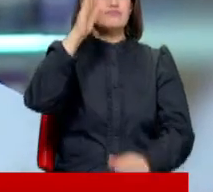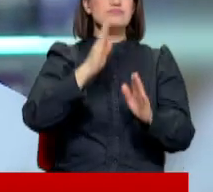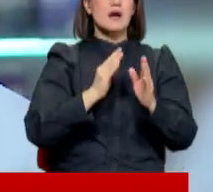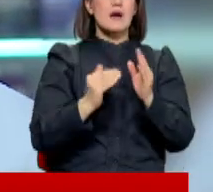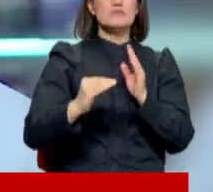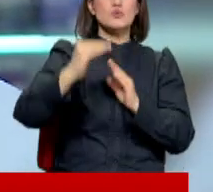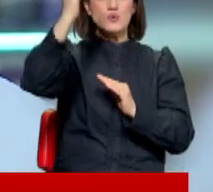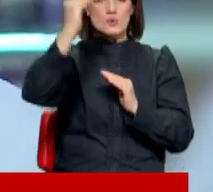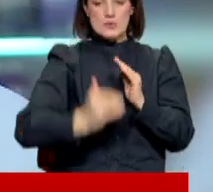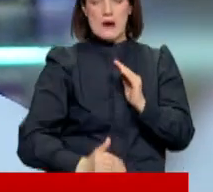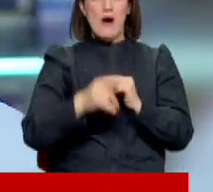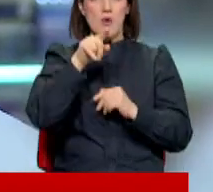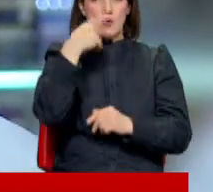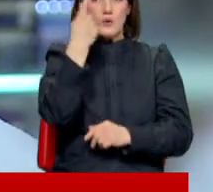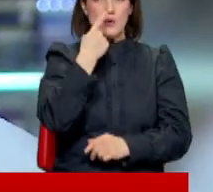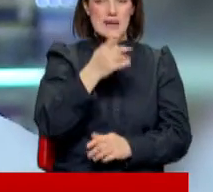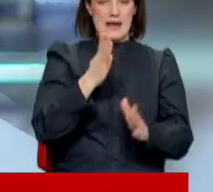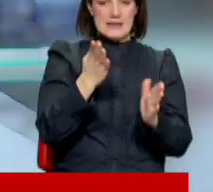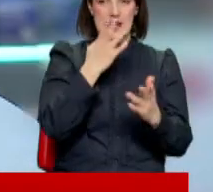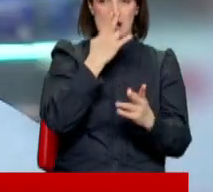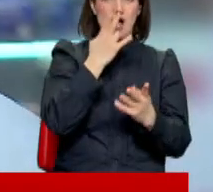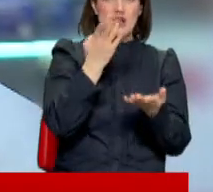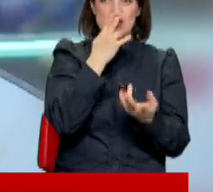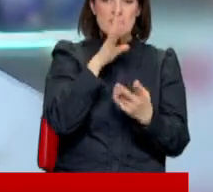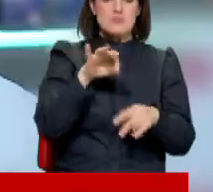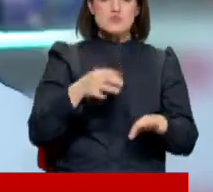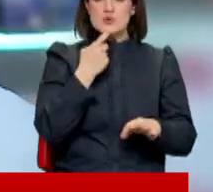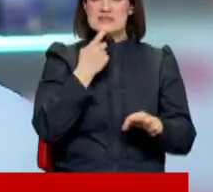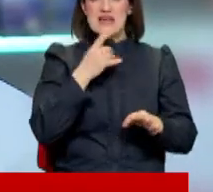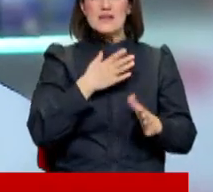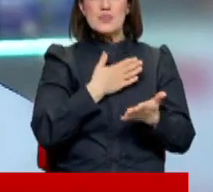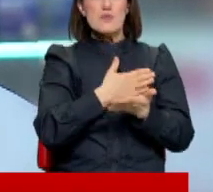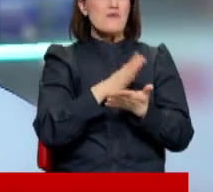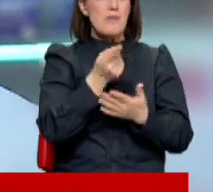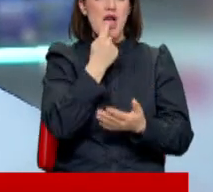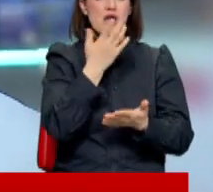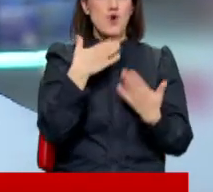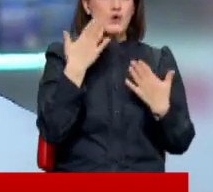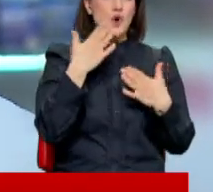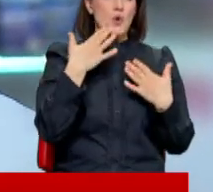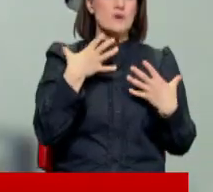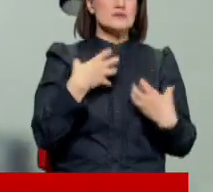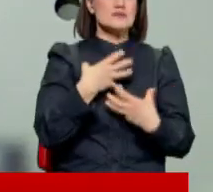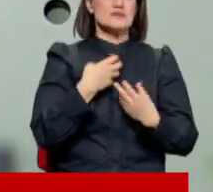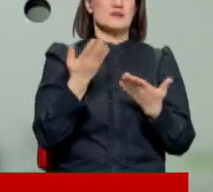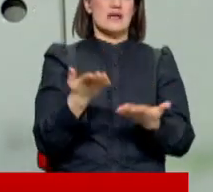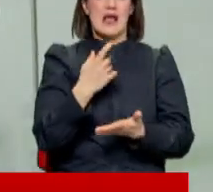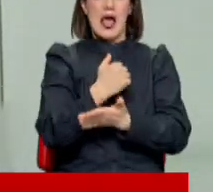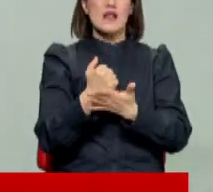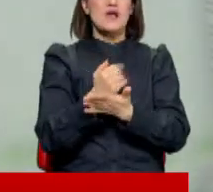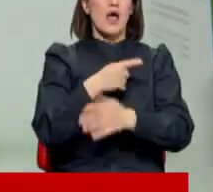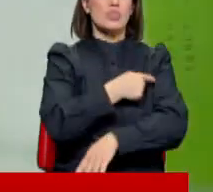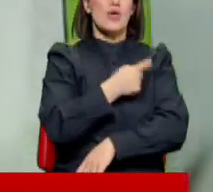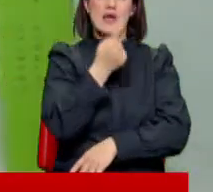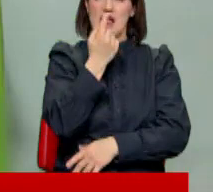artışı, bu artışa adapte olamamamız. Bu sene sürekli bir ilaç yoklarıyla boğuşmak zorunda kalıyoruz. Eczaneye giden